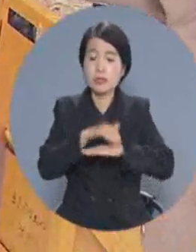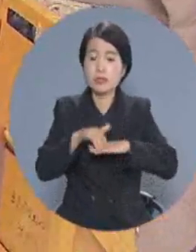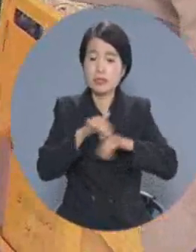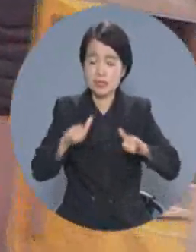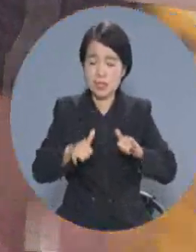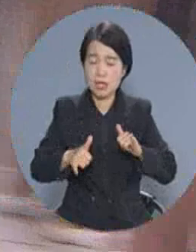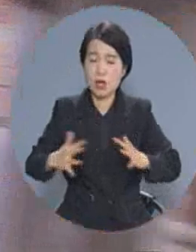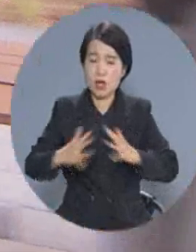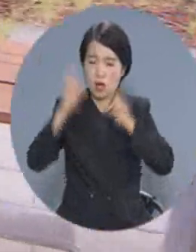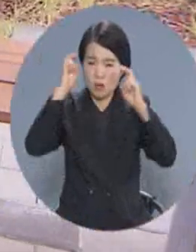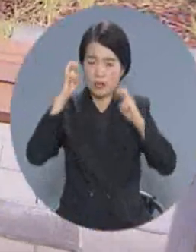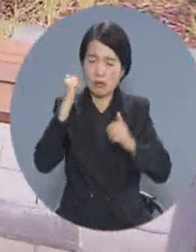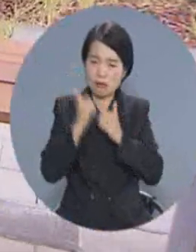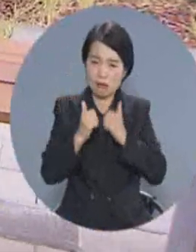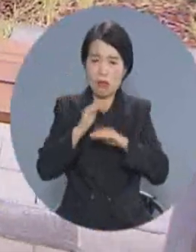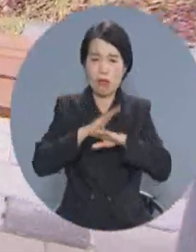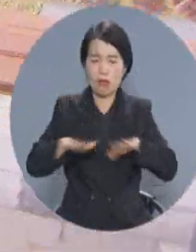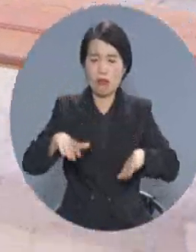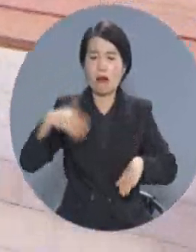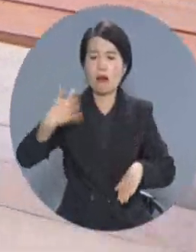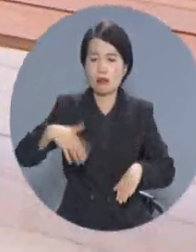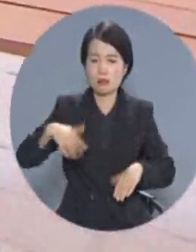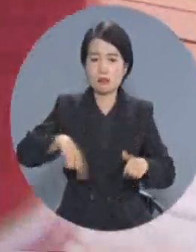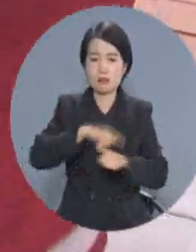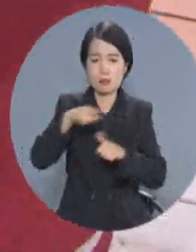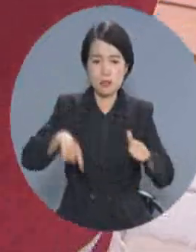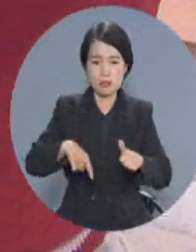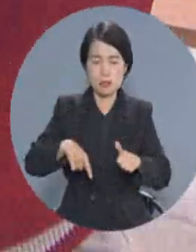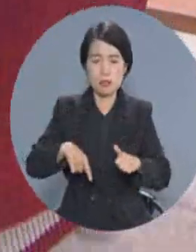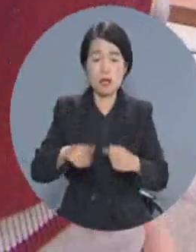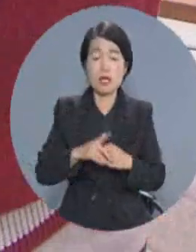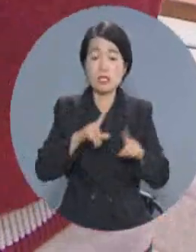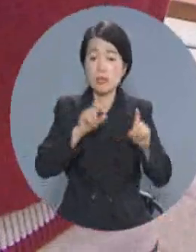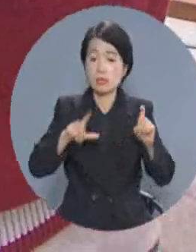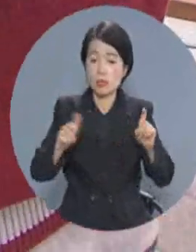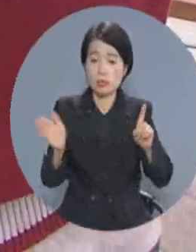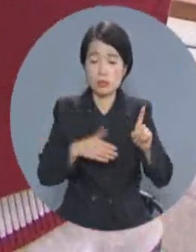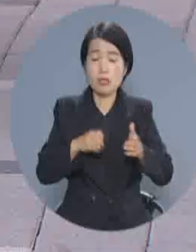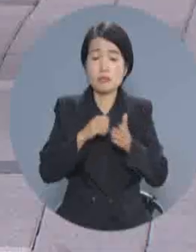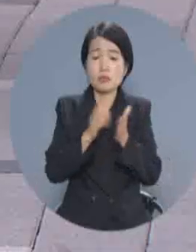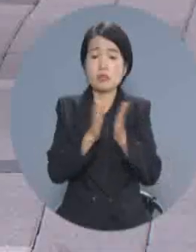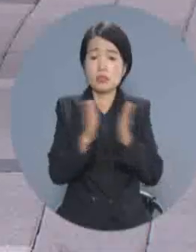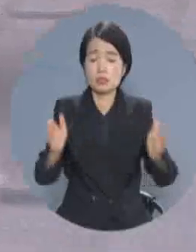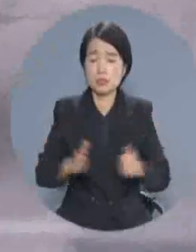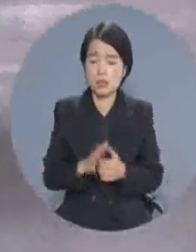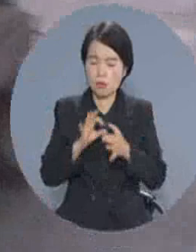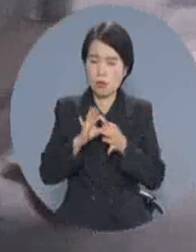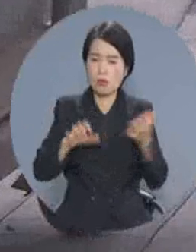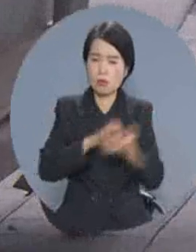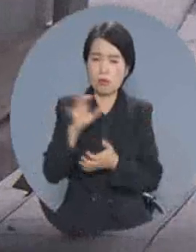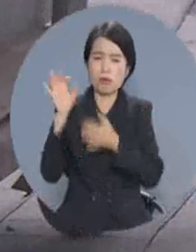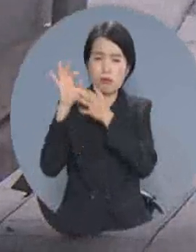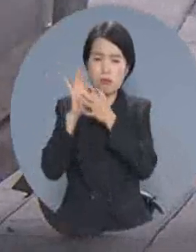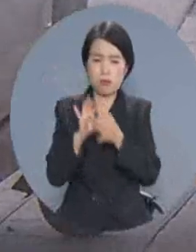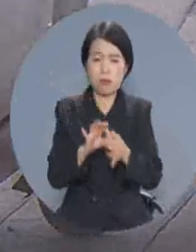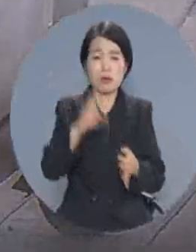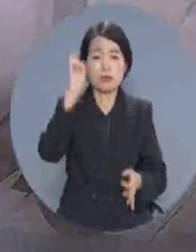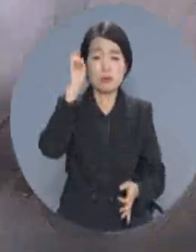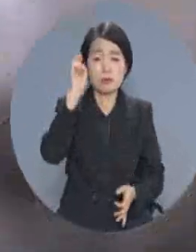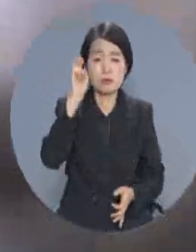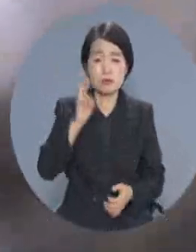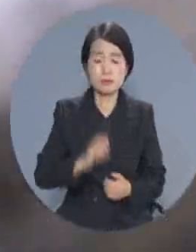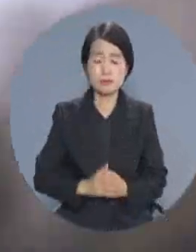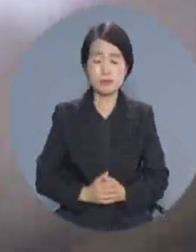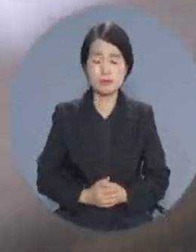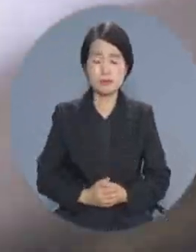예정자와 시공사 측의 갈등이 해결되지 않은 상황에서 15일부터 입주가 시작되면서 관련 논란은 쉽게 가라앉지 않을